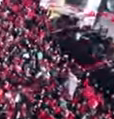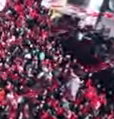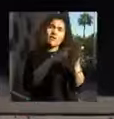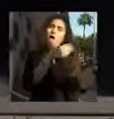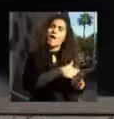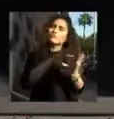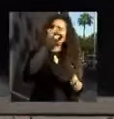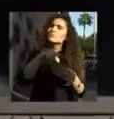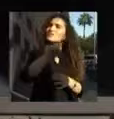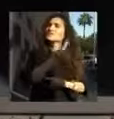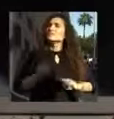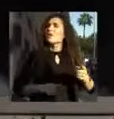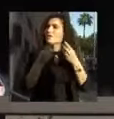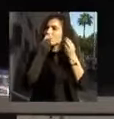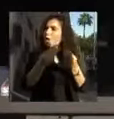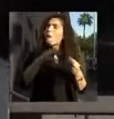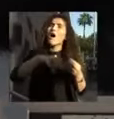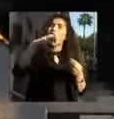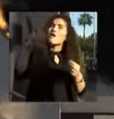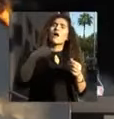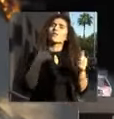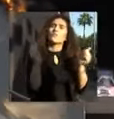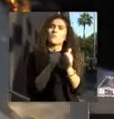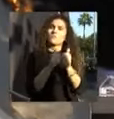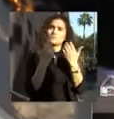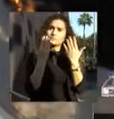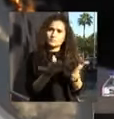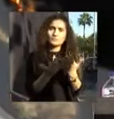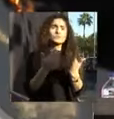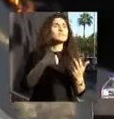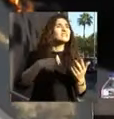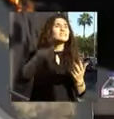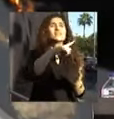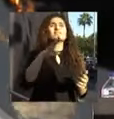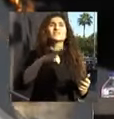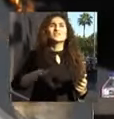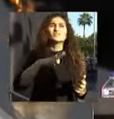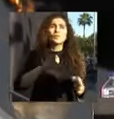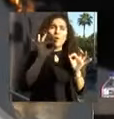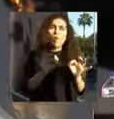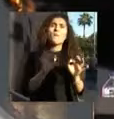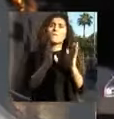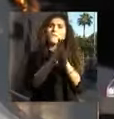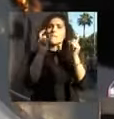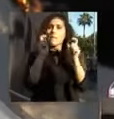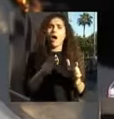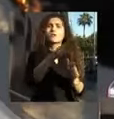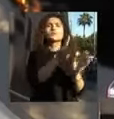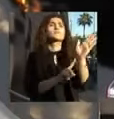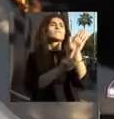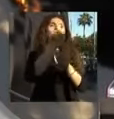hemşehrimize hizmet. Her alanda yanınızdayız. Biz istiyoruz Mersin